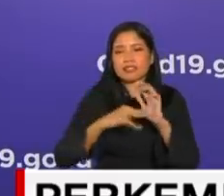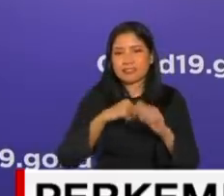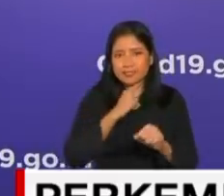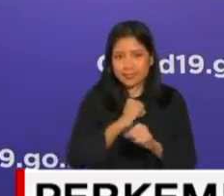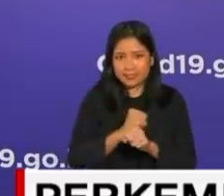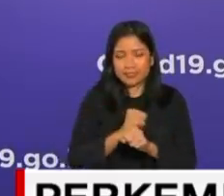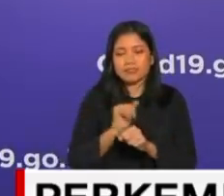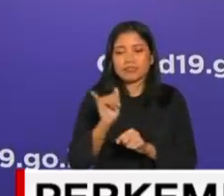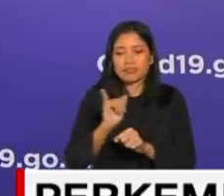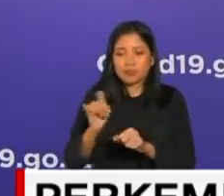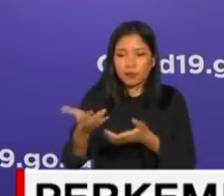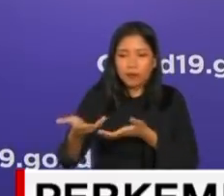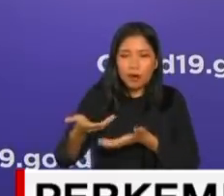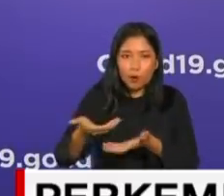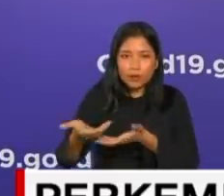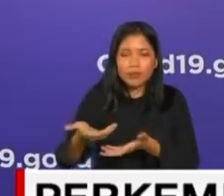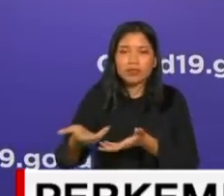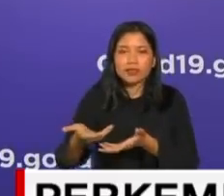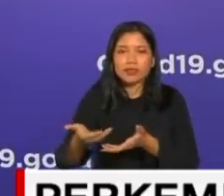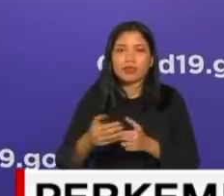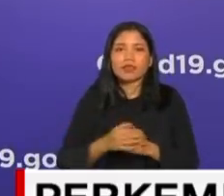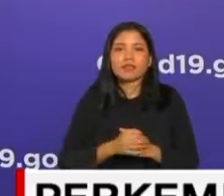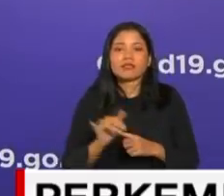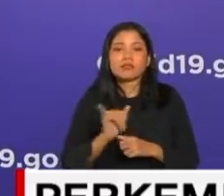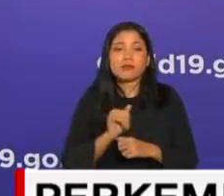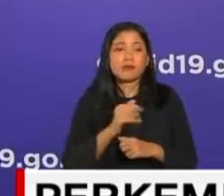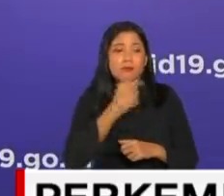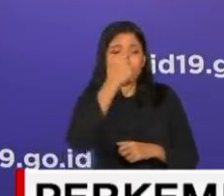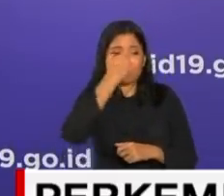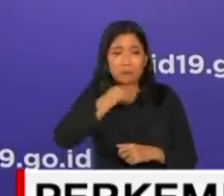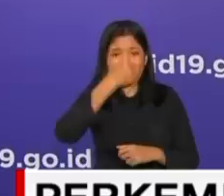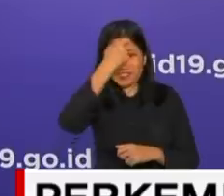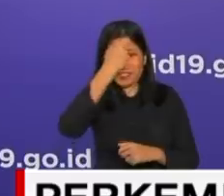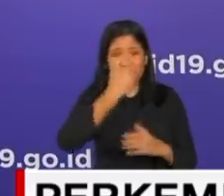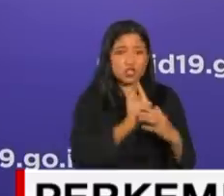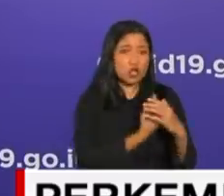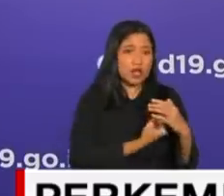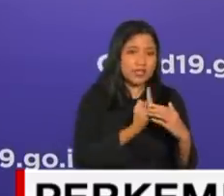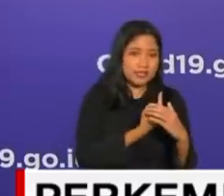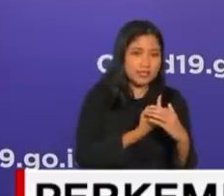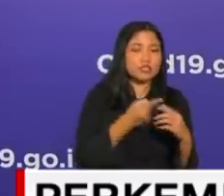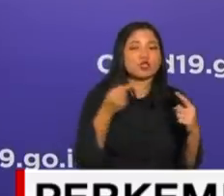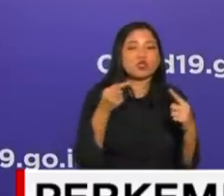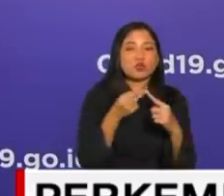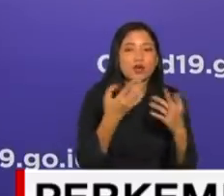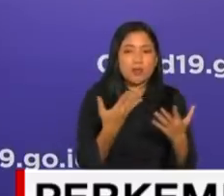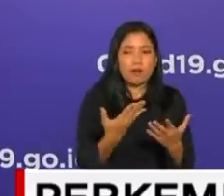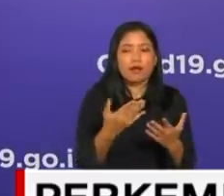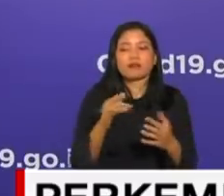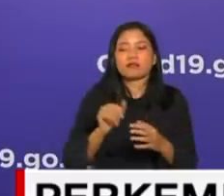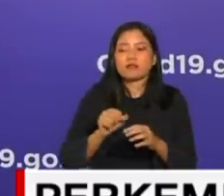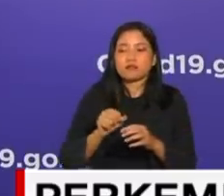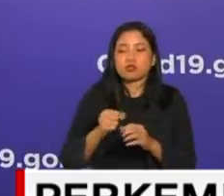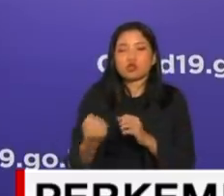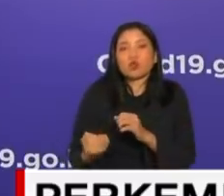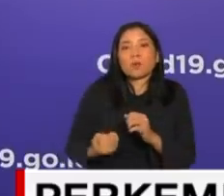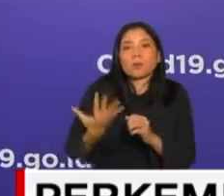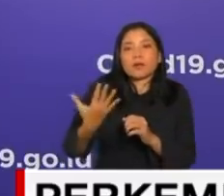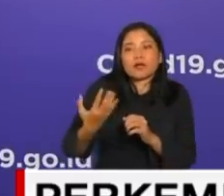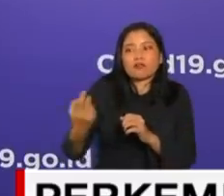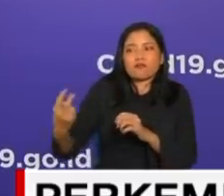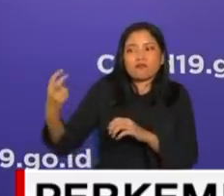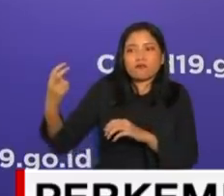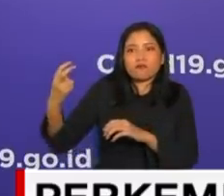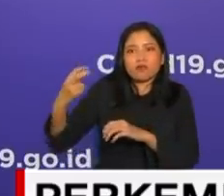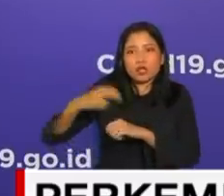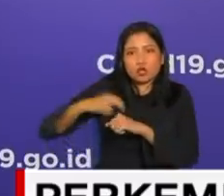isolasi pasien dalam rangka untuk memutuskan sumber penularan Hai kemudian